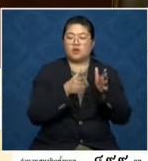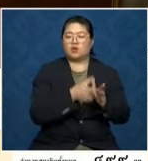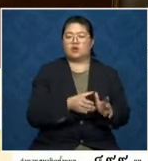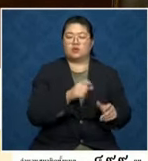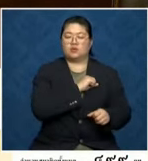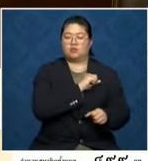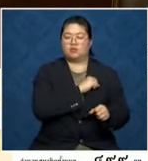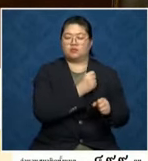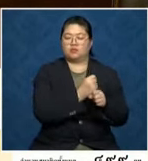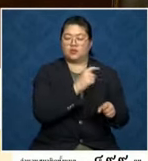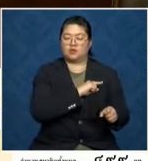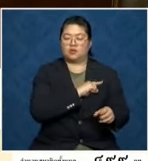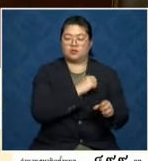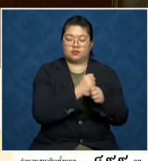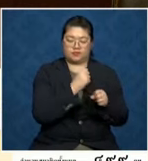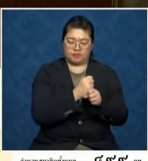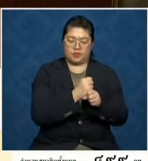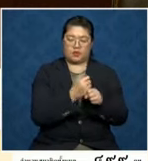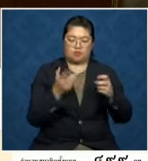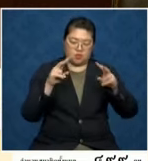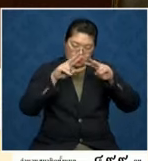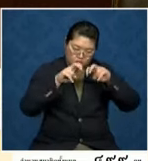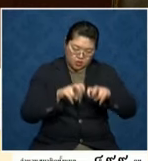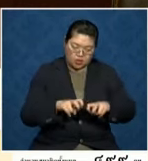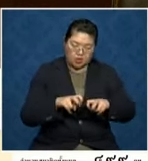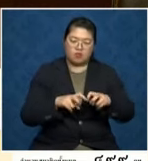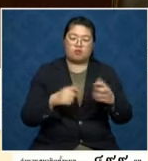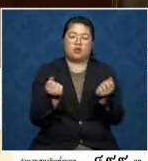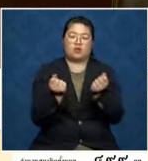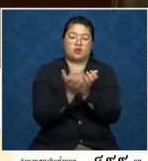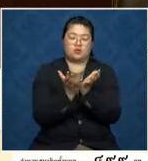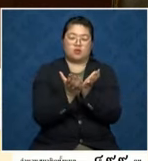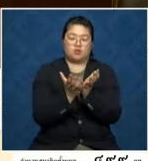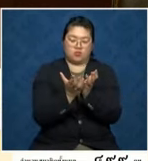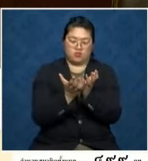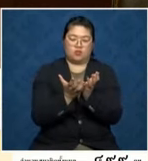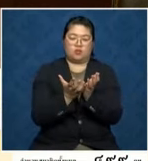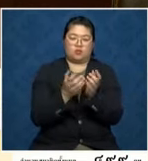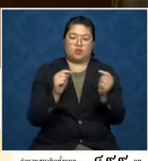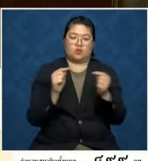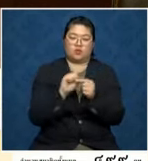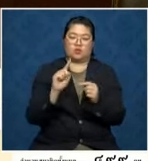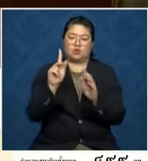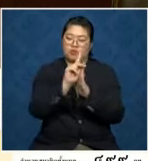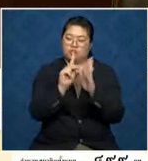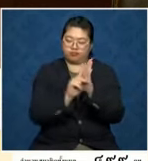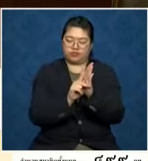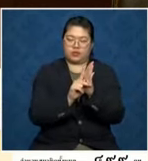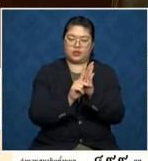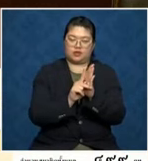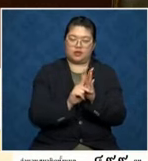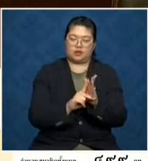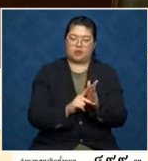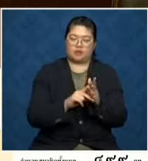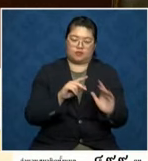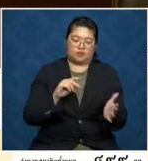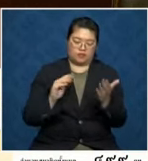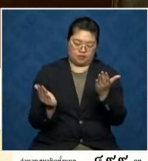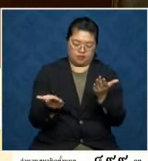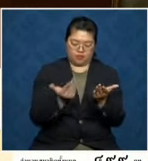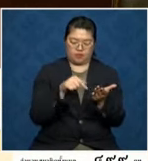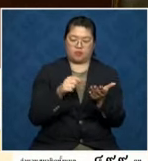ข้องและรายงานการวิเคราะห์ผลกระทบที่อาจจะเกิดขึ้นจากกฎหมายเพื่อประกอบการพิจารณ